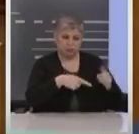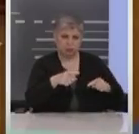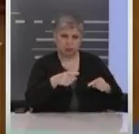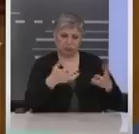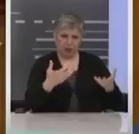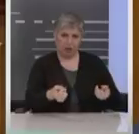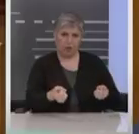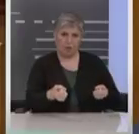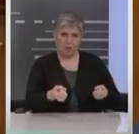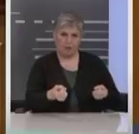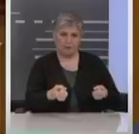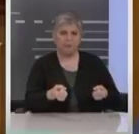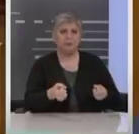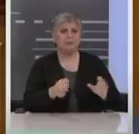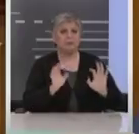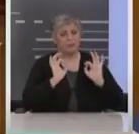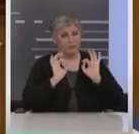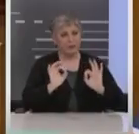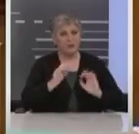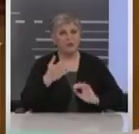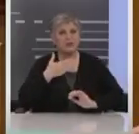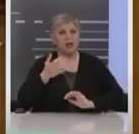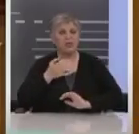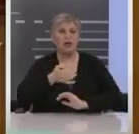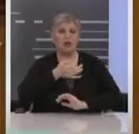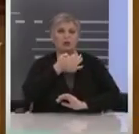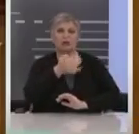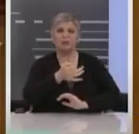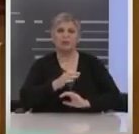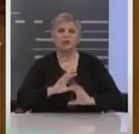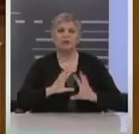Και βεβαίως, αναφέρομαι, κυρίες και κύριοι συνάδελφοι,